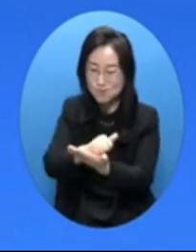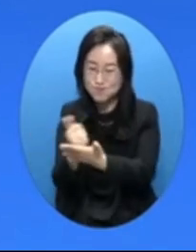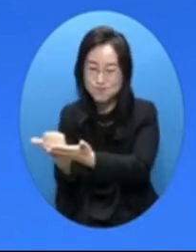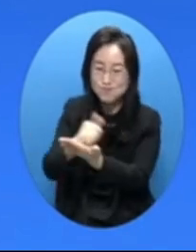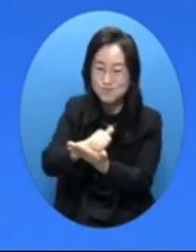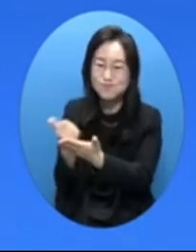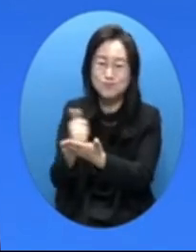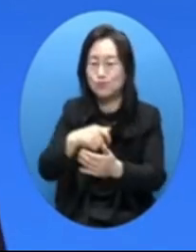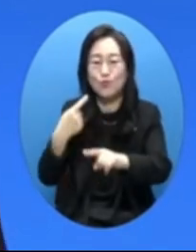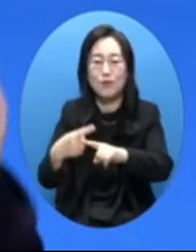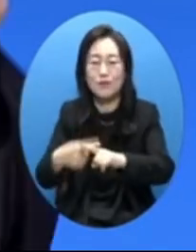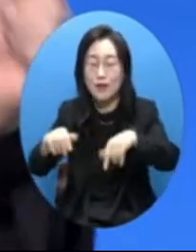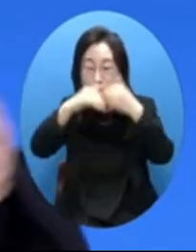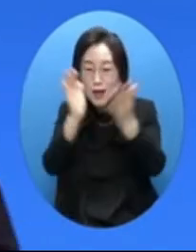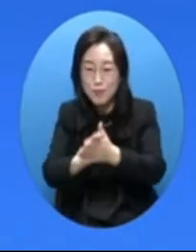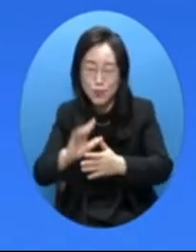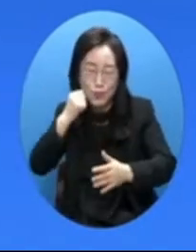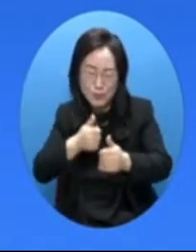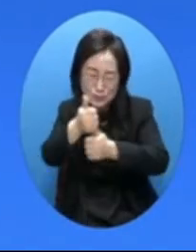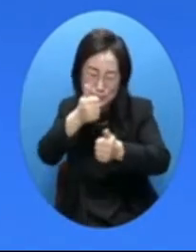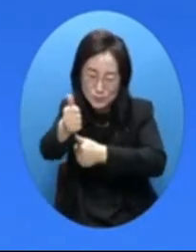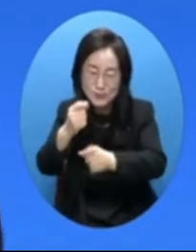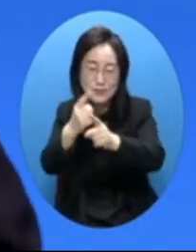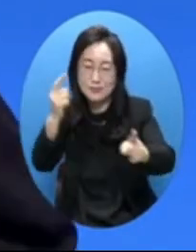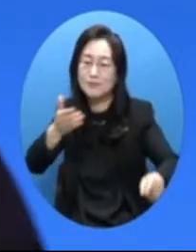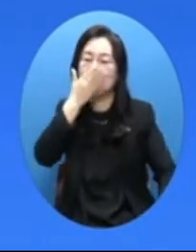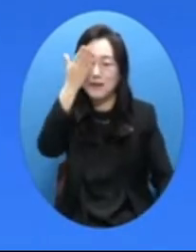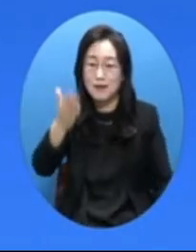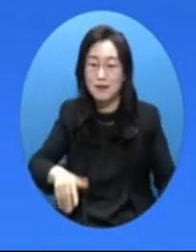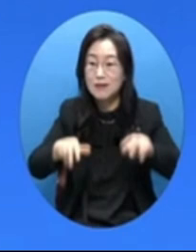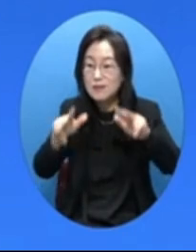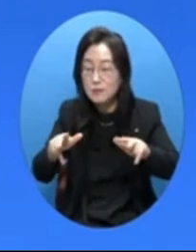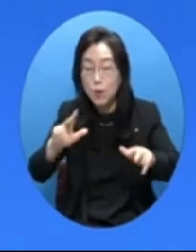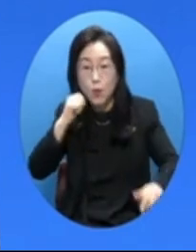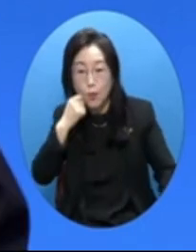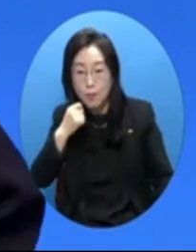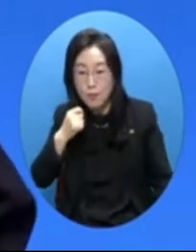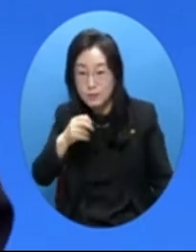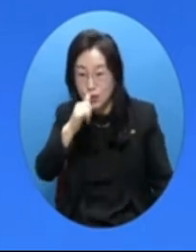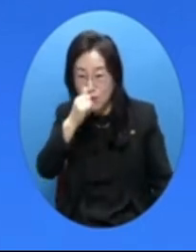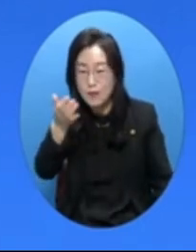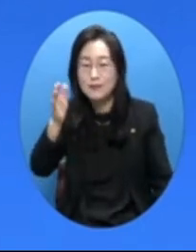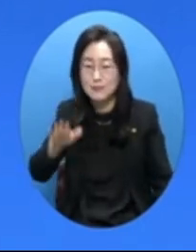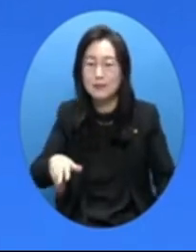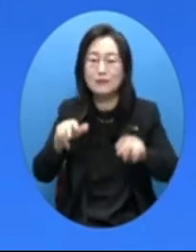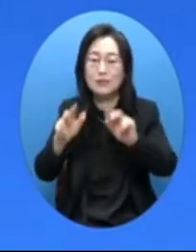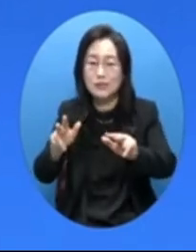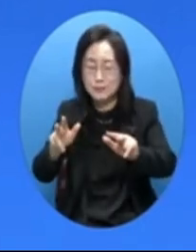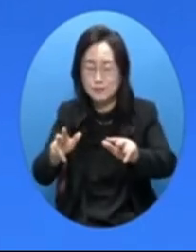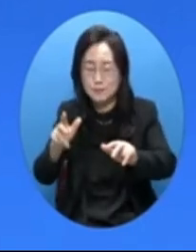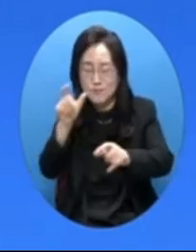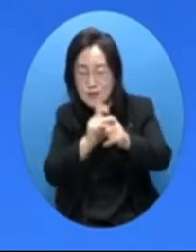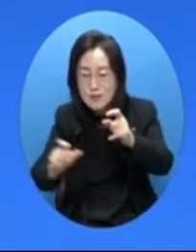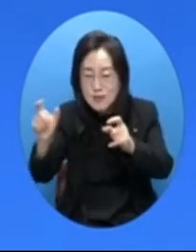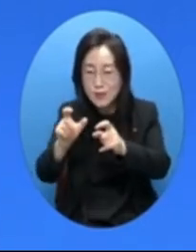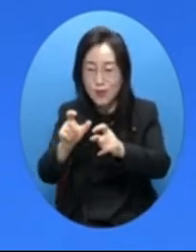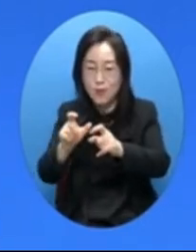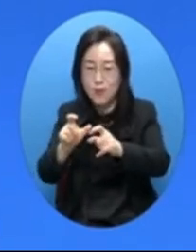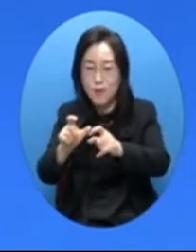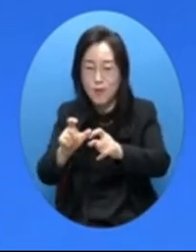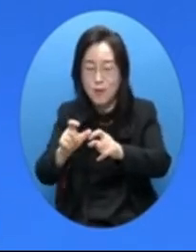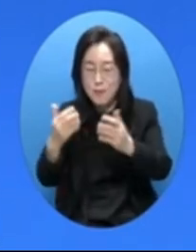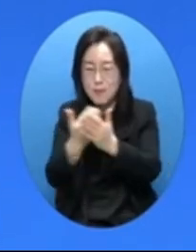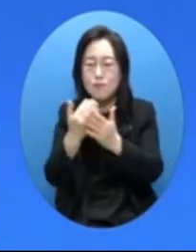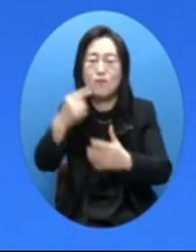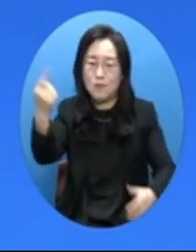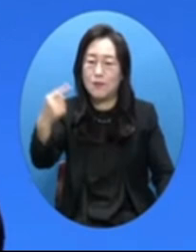일어나서 뭐를 어둠을 이겨내고 승리하는 것입니다 지금 잠깐 어려움이 있지만이 어려움을 발판을 해서 더 나은 일이 일어나게